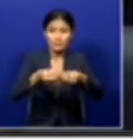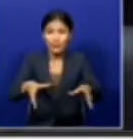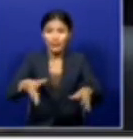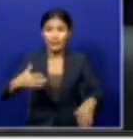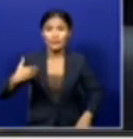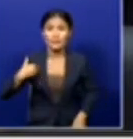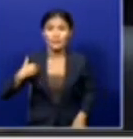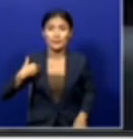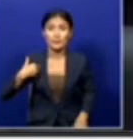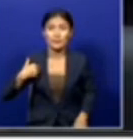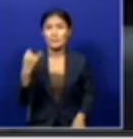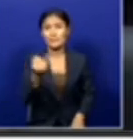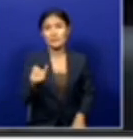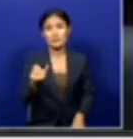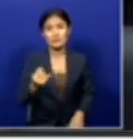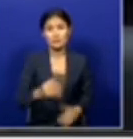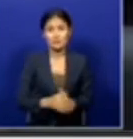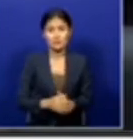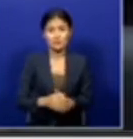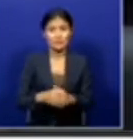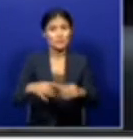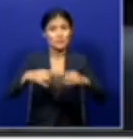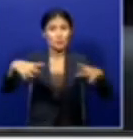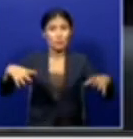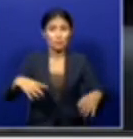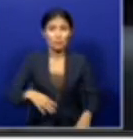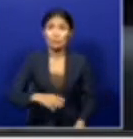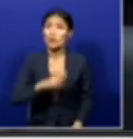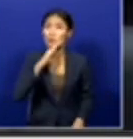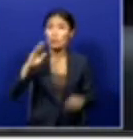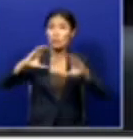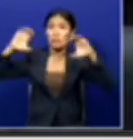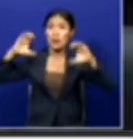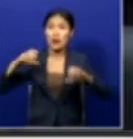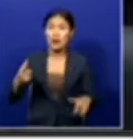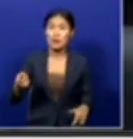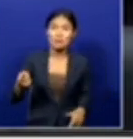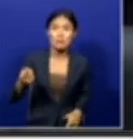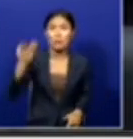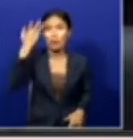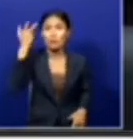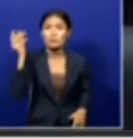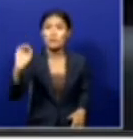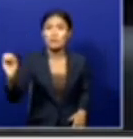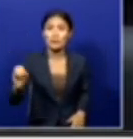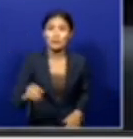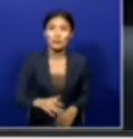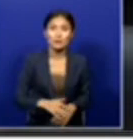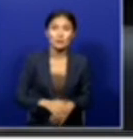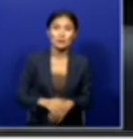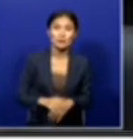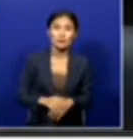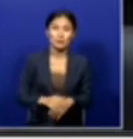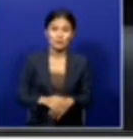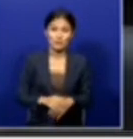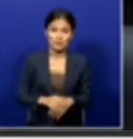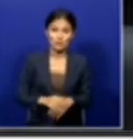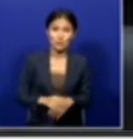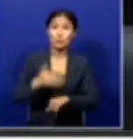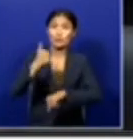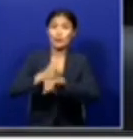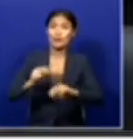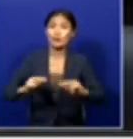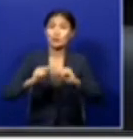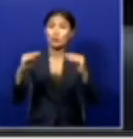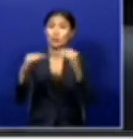เรื่องไม่ดีสักอย่างถ้าคนในรัฐบาลไม่มีความสามารถนะฮะรัฐมนตรีคมนาคมเชิญผมนะครับไปให้คำแนะนำได้